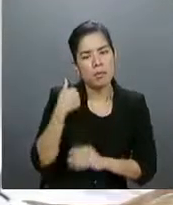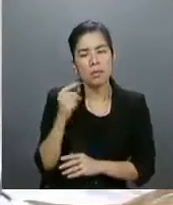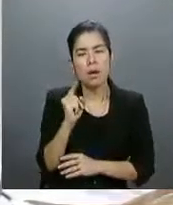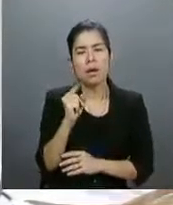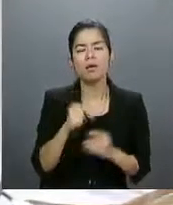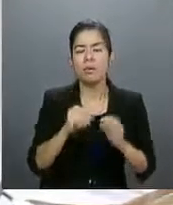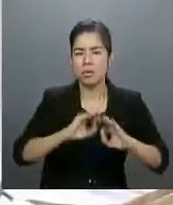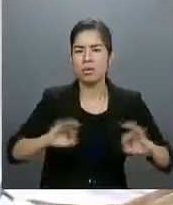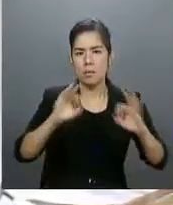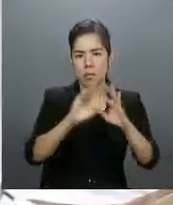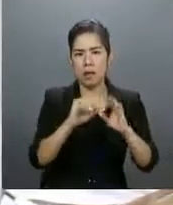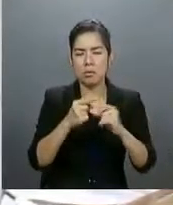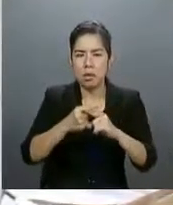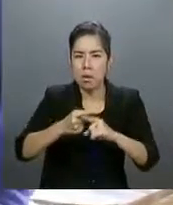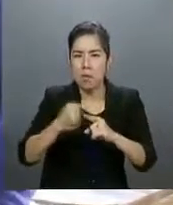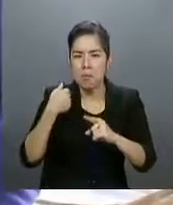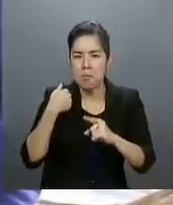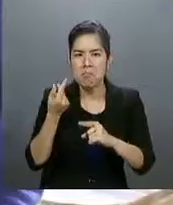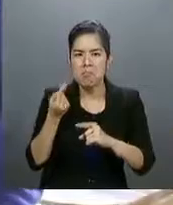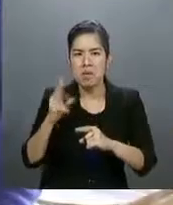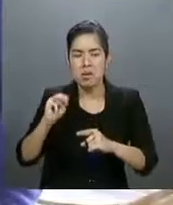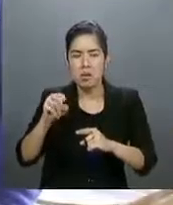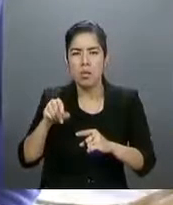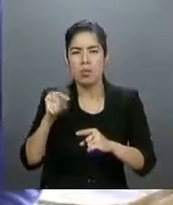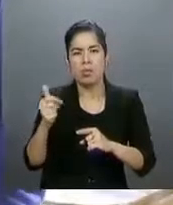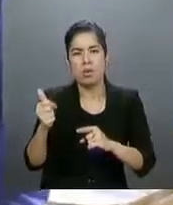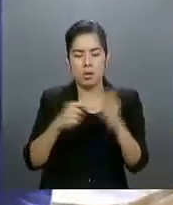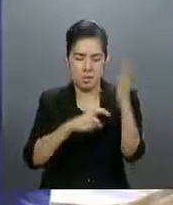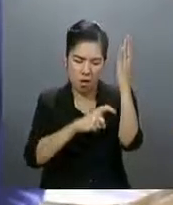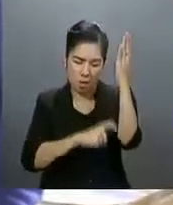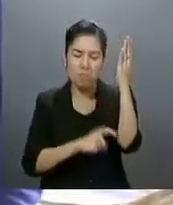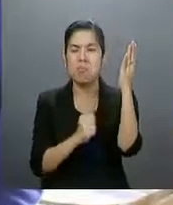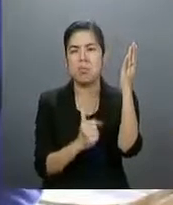ามันคมดีรับแล้วมันตัดได้หมัดได้ยั้งยา